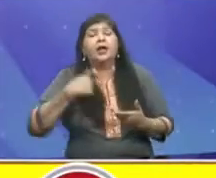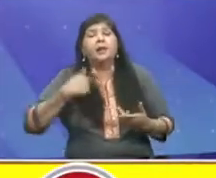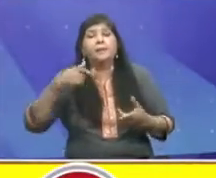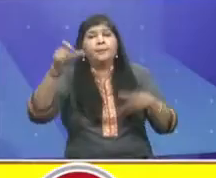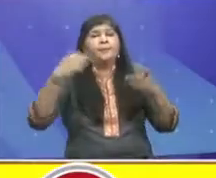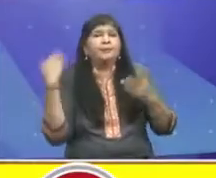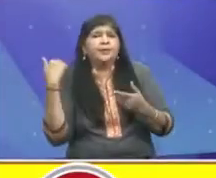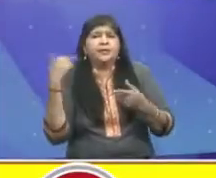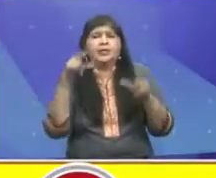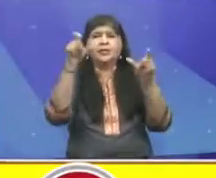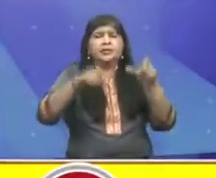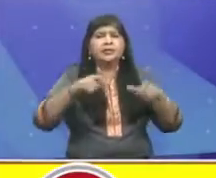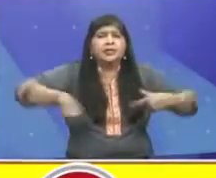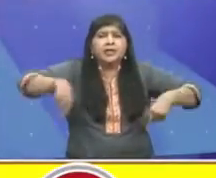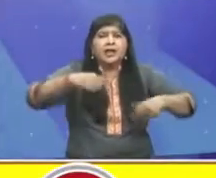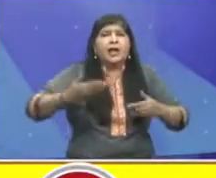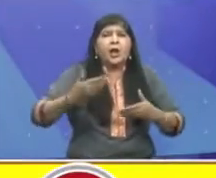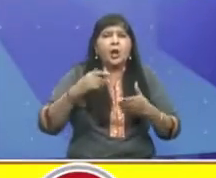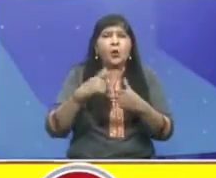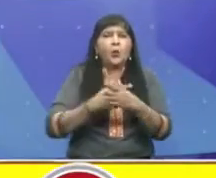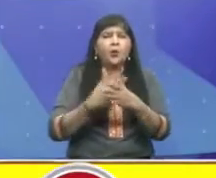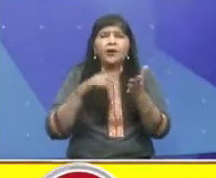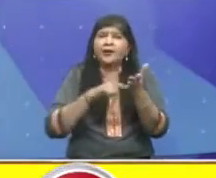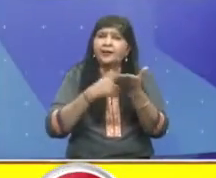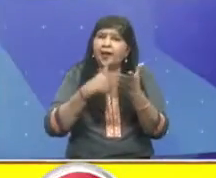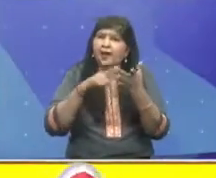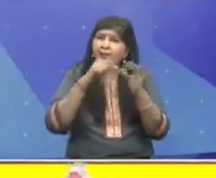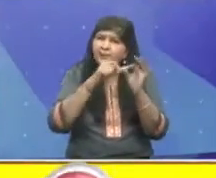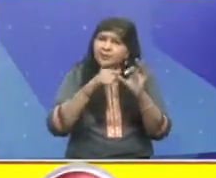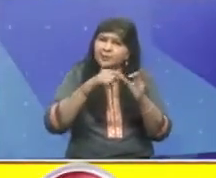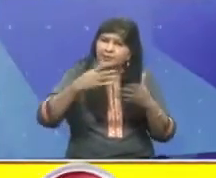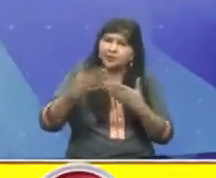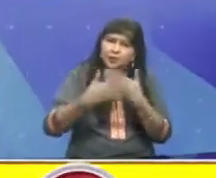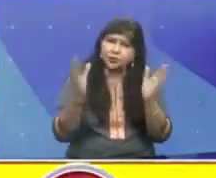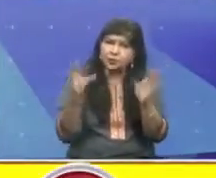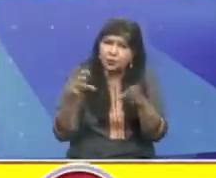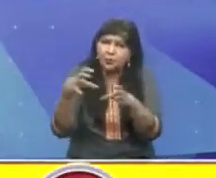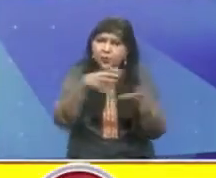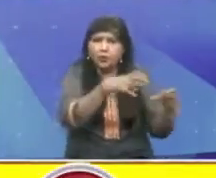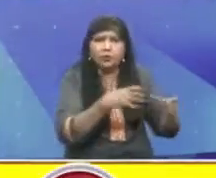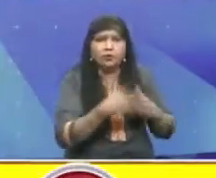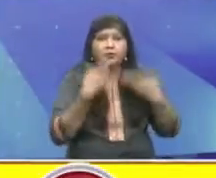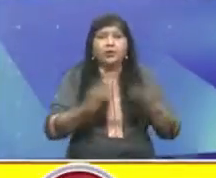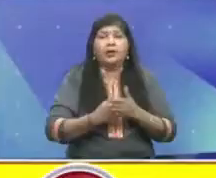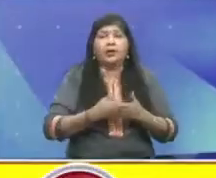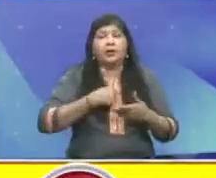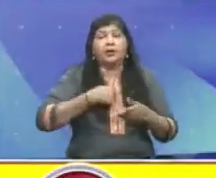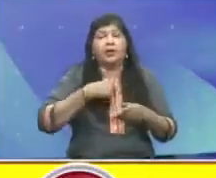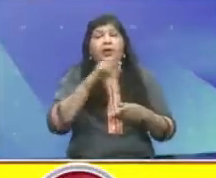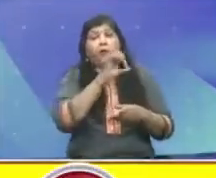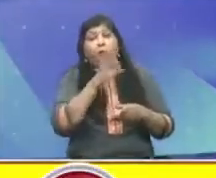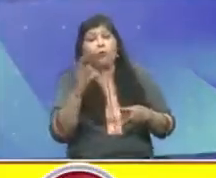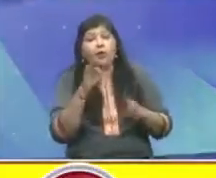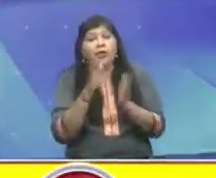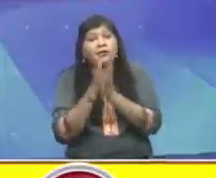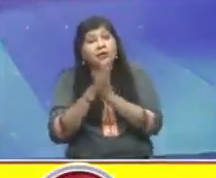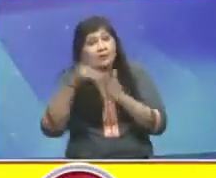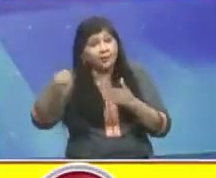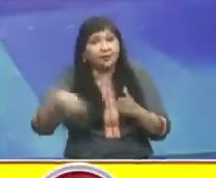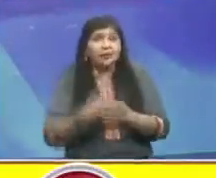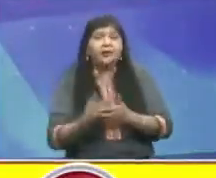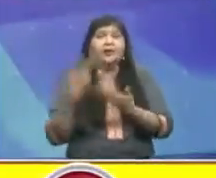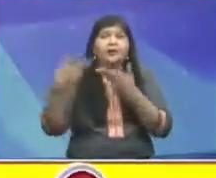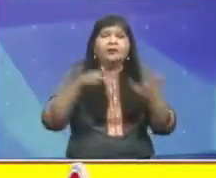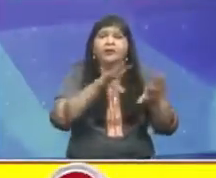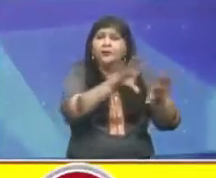जनजातीय समुदाय के योगदान को देखते हुए देश ने जनजातीय गौरव सप्ताह भी मनाया है। देश के अलग